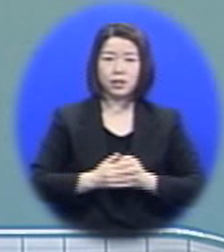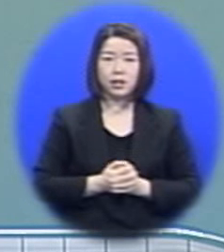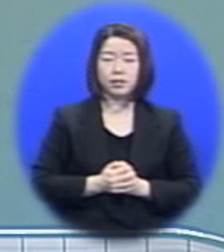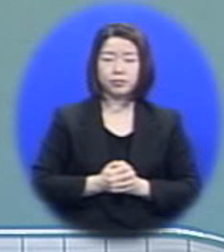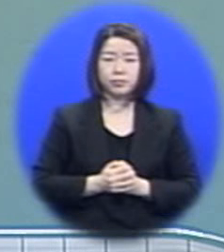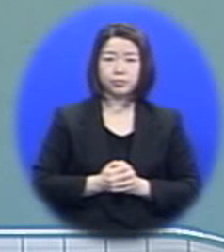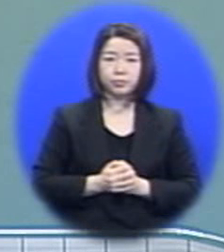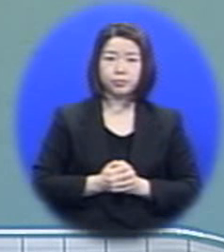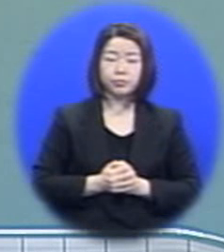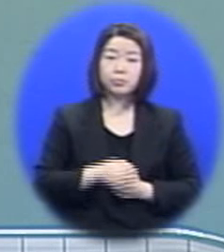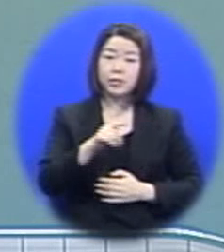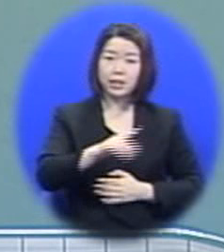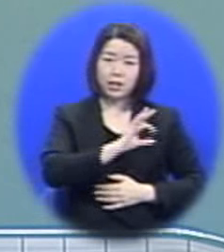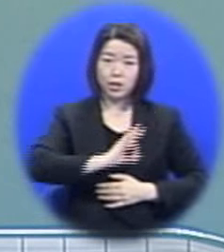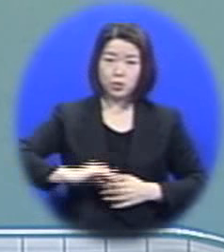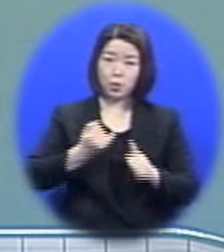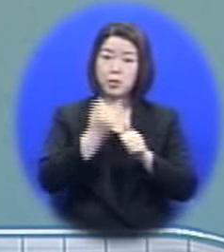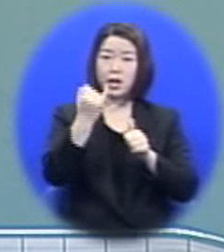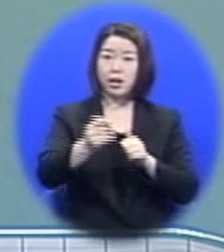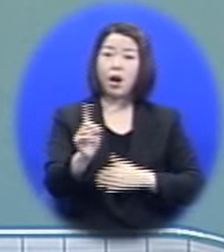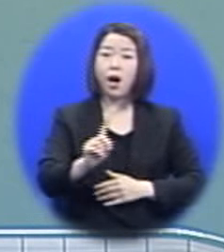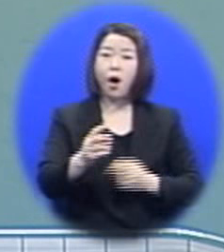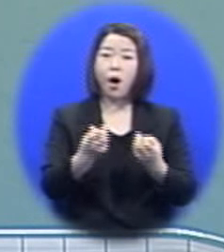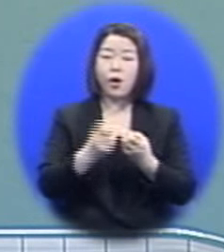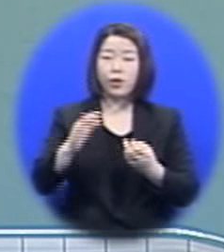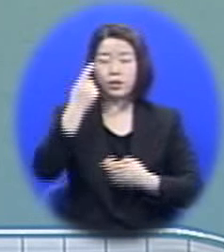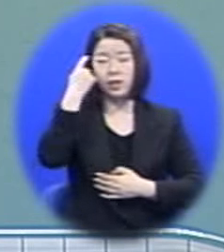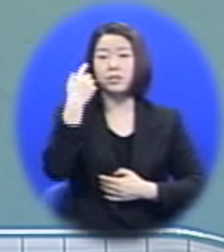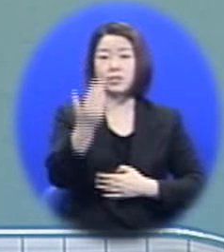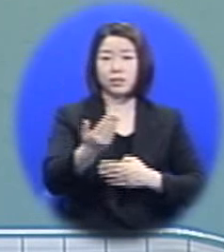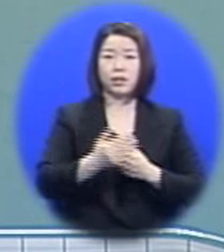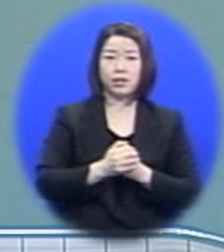남자예요. 그러 욥의 아내는 어떻게 됐을까요?